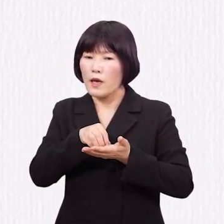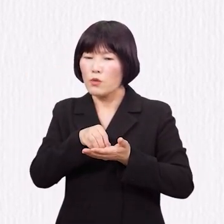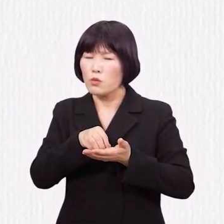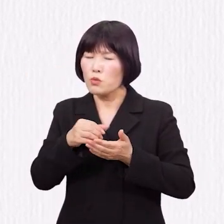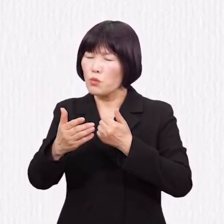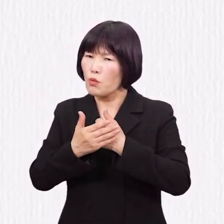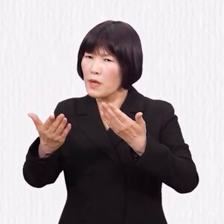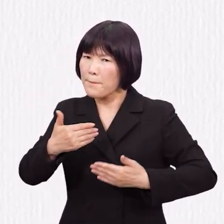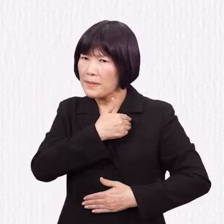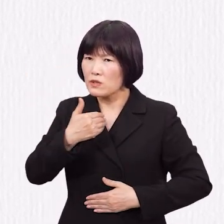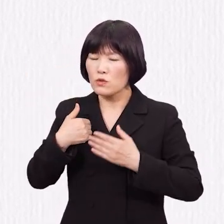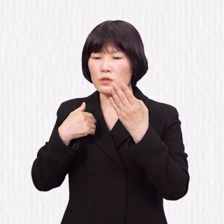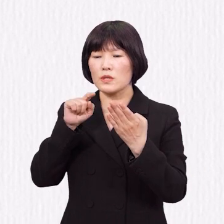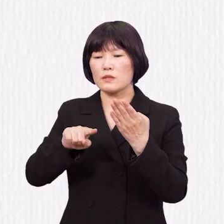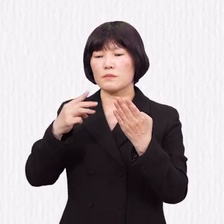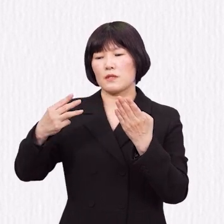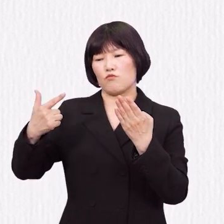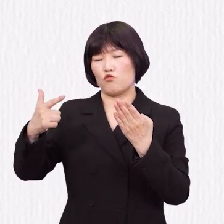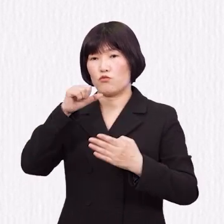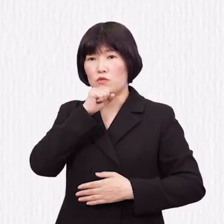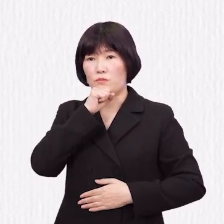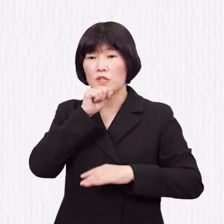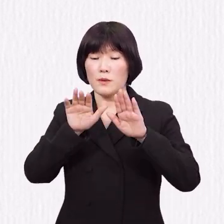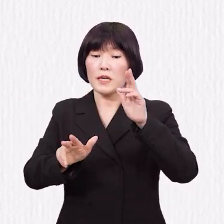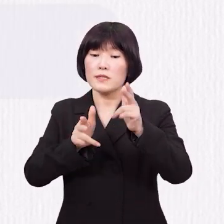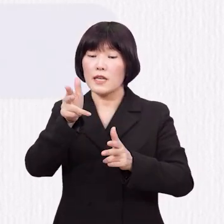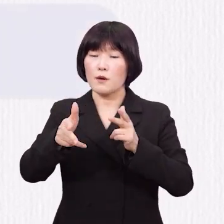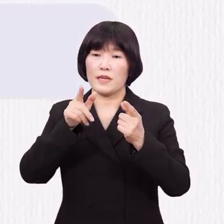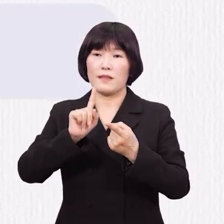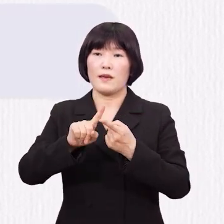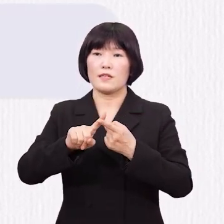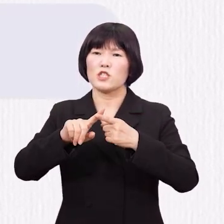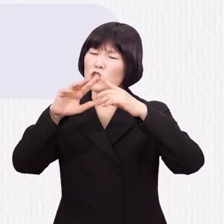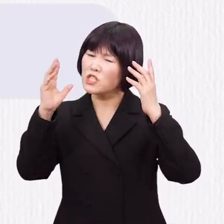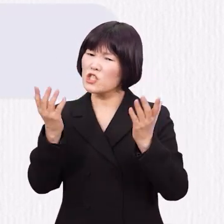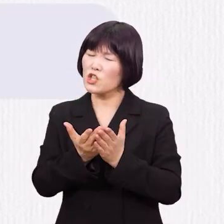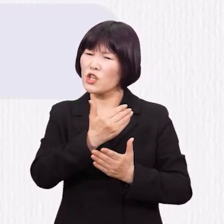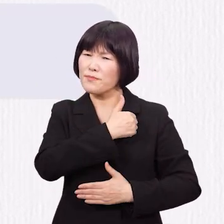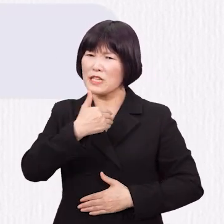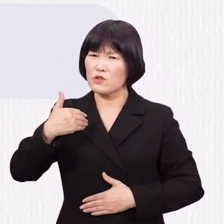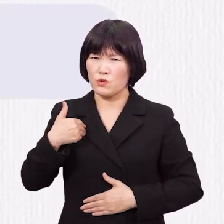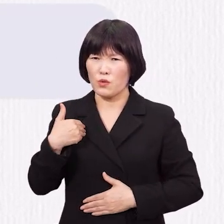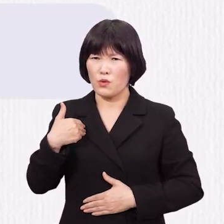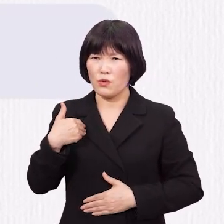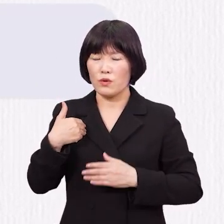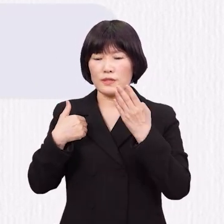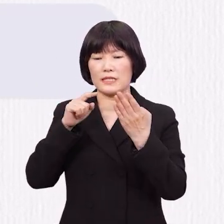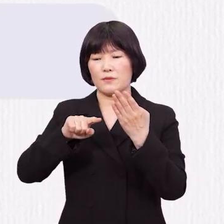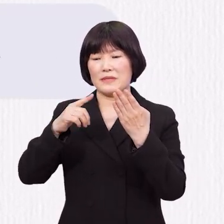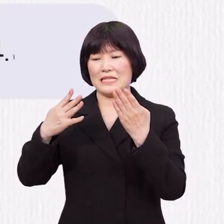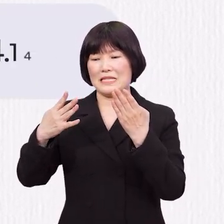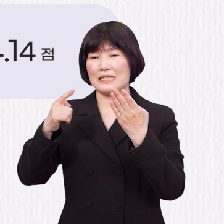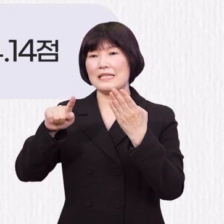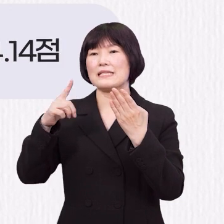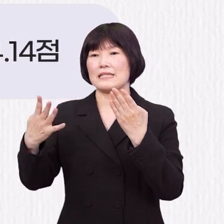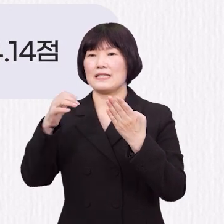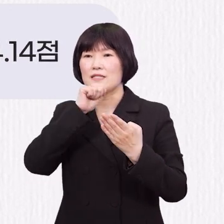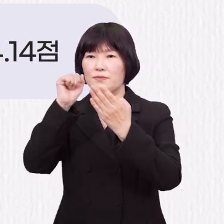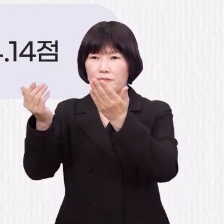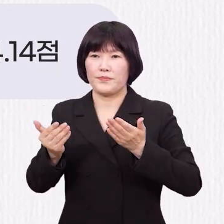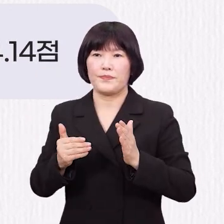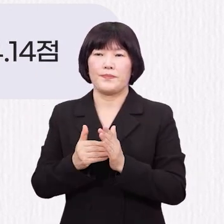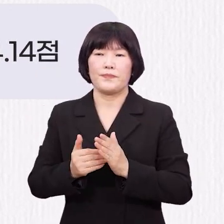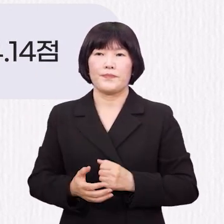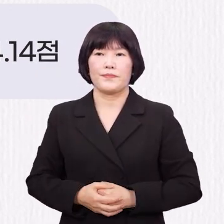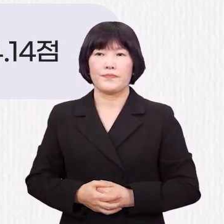본사업으로 장애학생 고용에 도움이 되었는지 4.36점, 본사업에 대한 전반적인 만족도